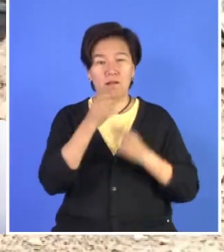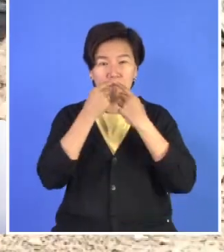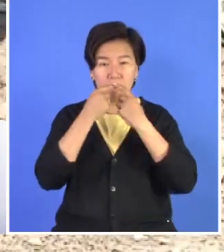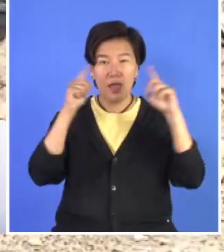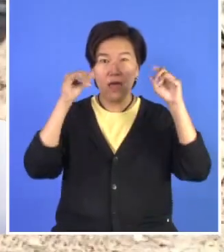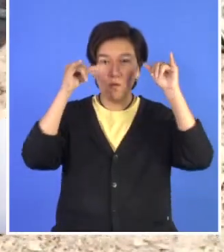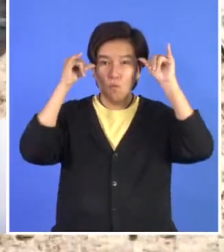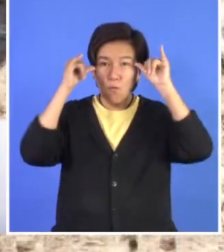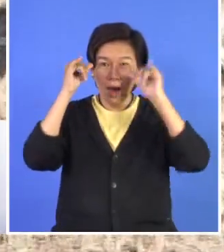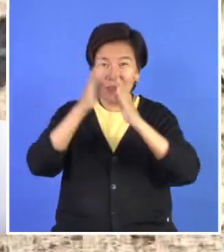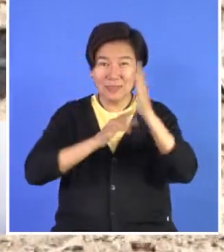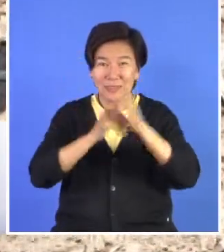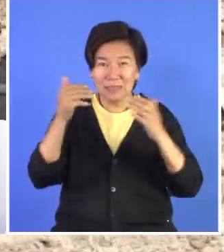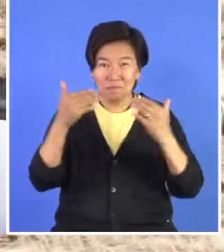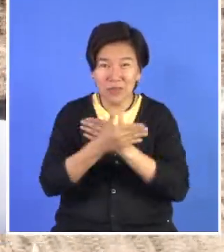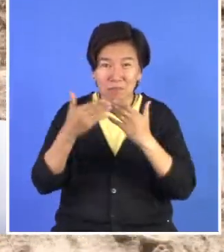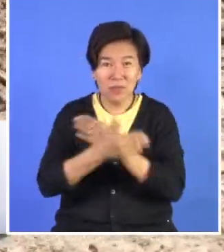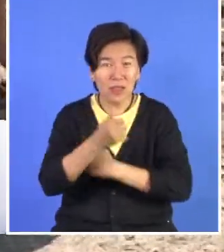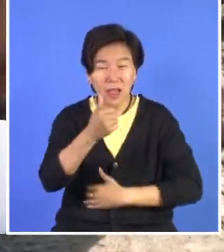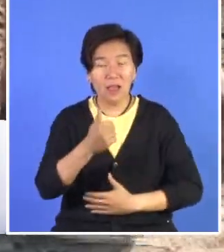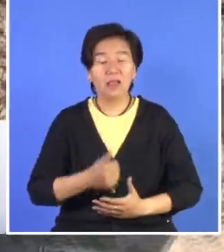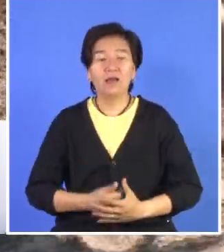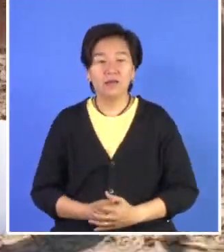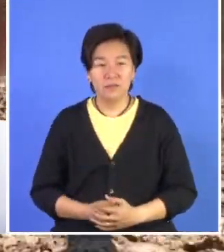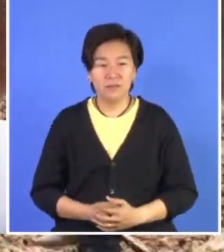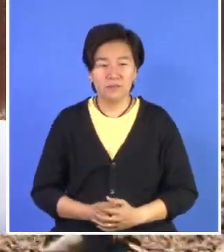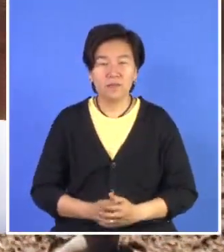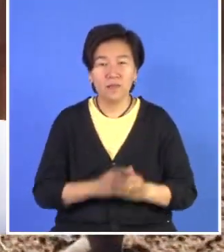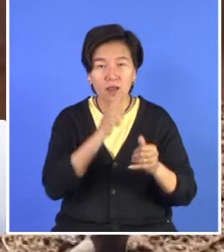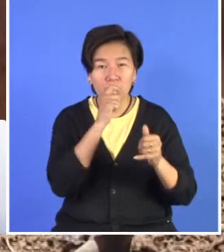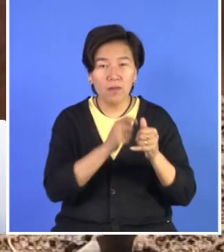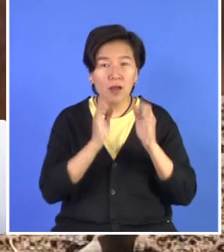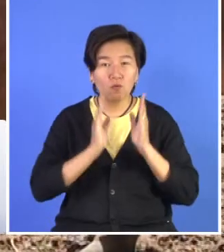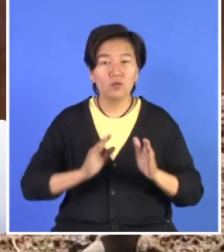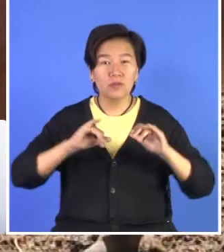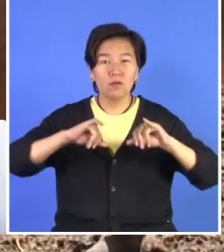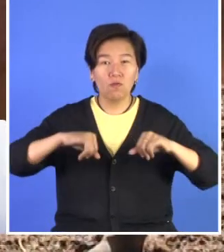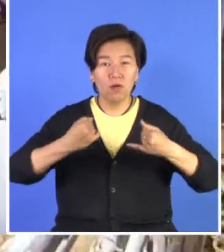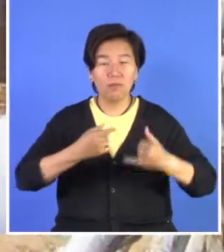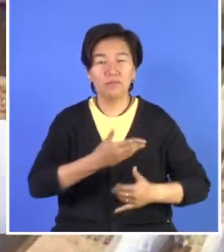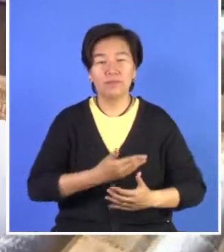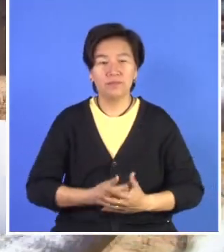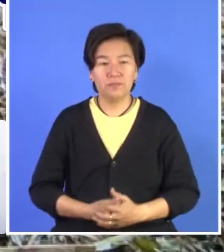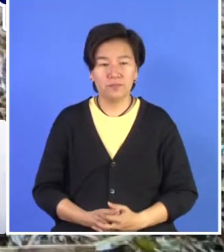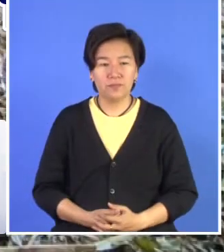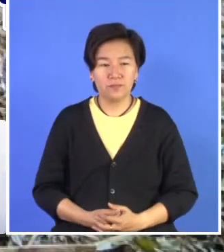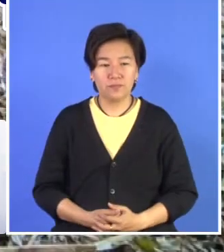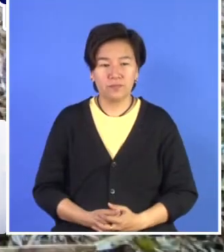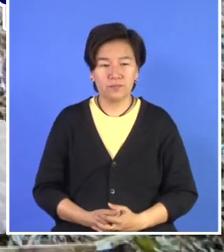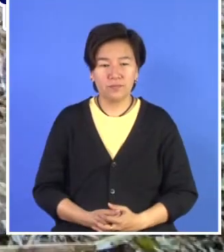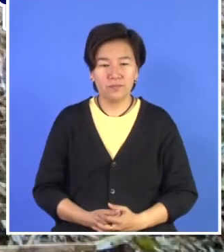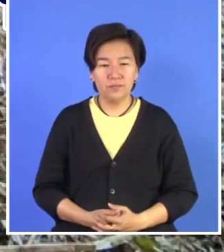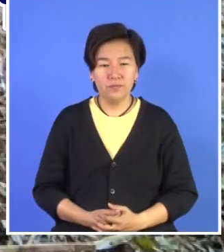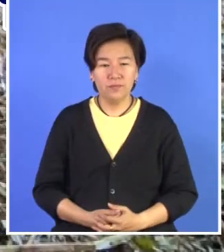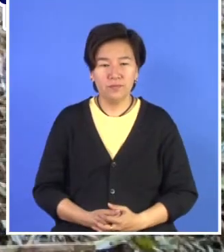สีได้ฟังเสียงเจ้าของหน่อยไหมคะคุณวาสนาค่ะ ต้องเปลี่ยนนะดำหรอ คือเขาจะเปลี่ย